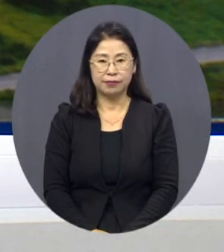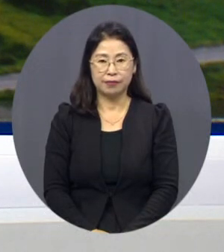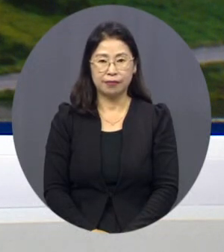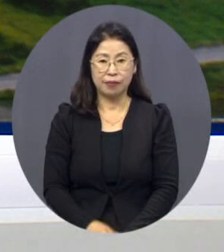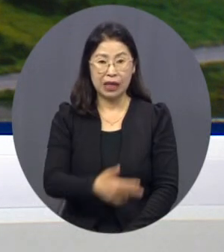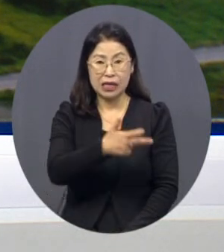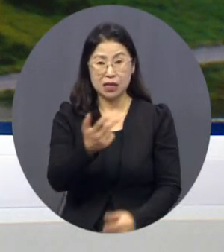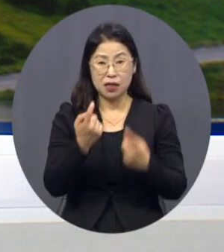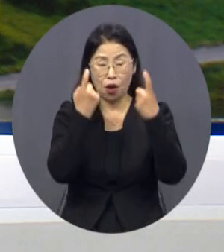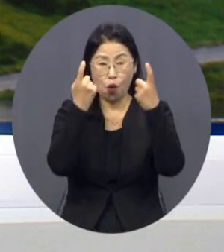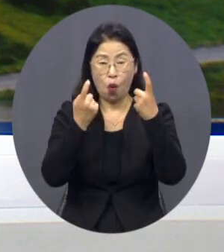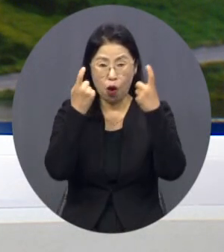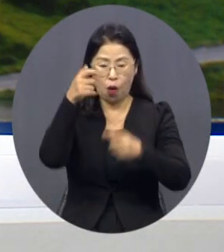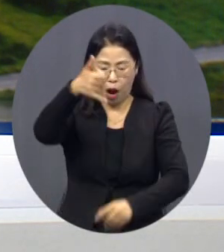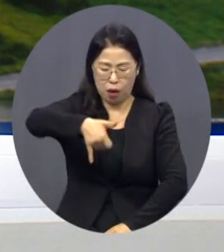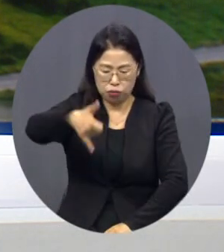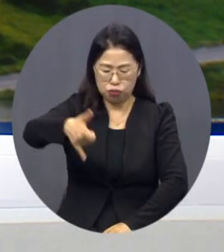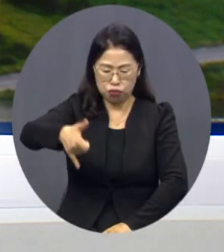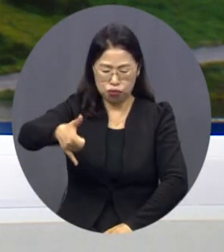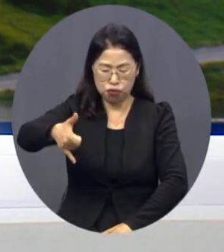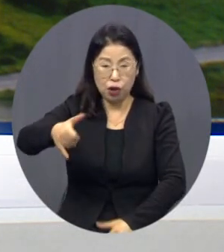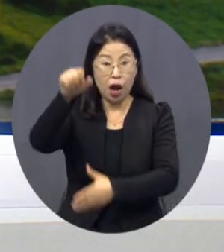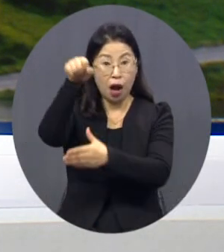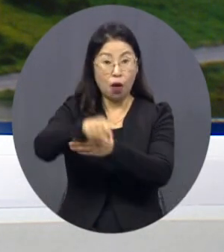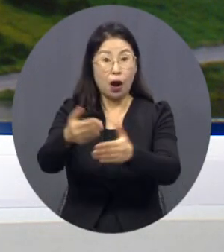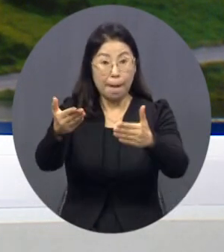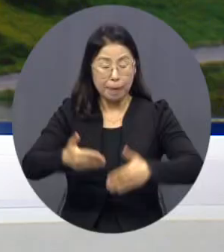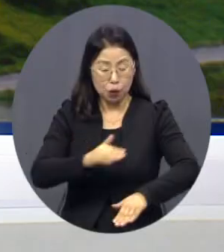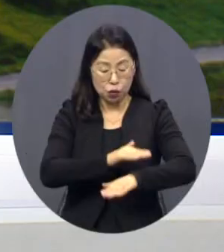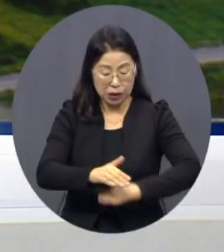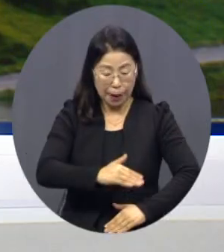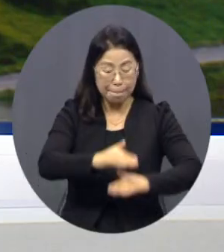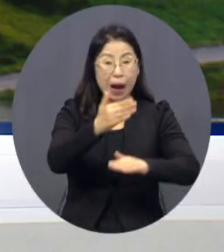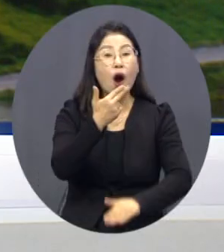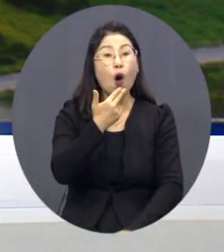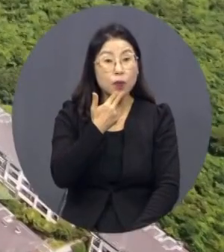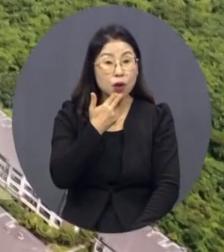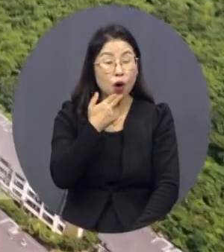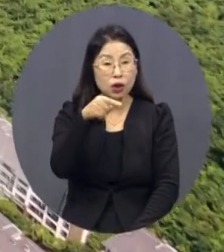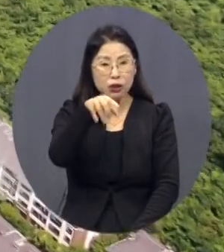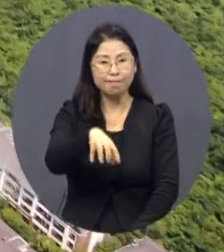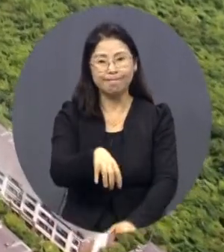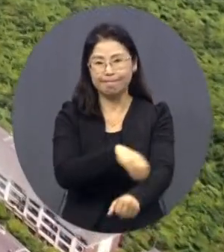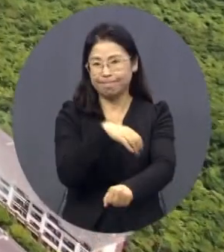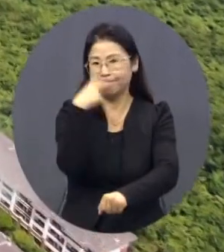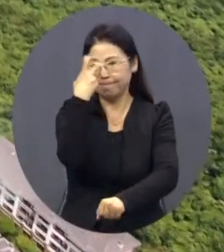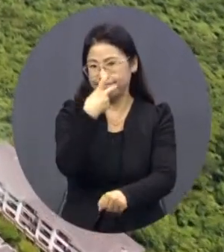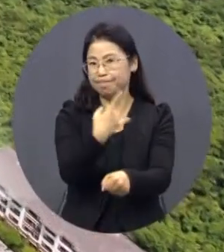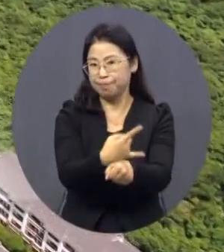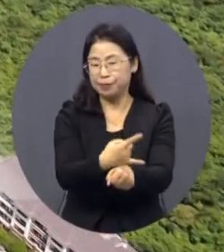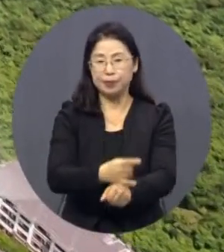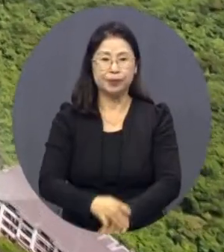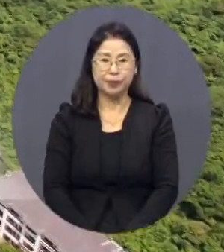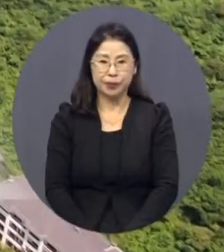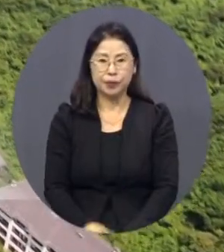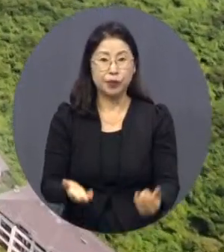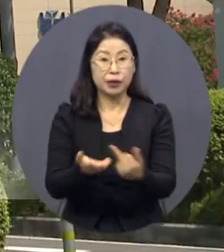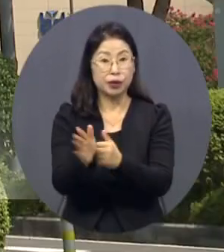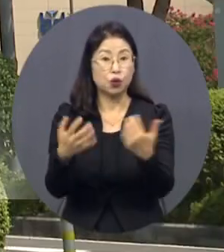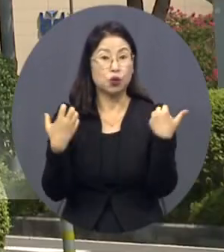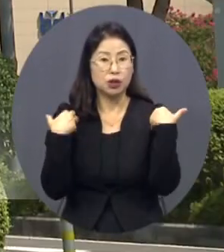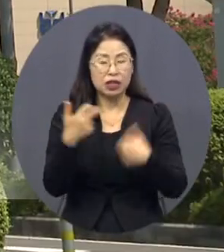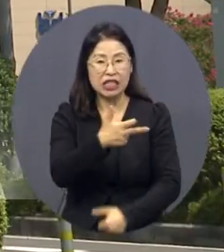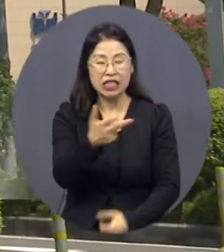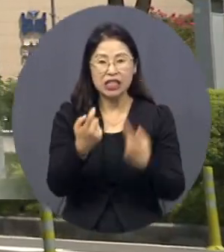대규모 관광개발 사업을 승인받은 뒤 제대로 이행하지 않는 업체에 대한 특별 점검이 이루어집니다 제주도는